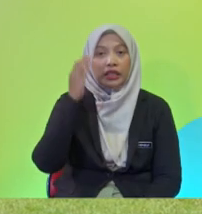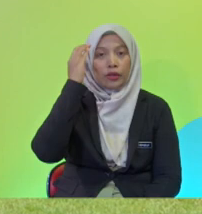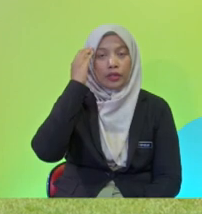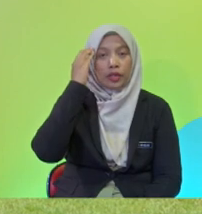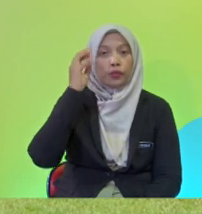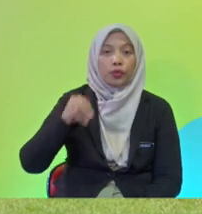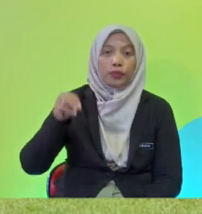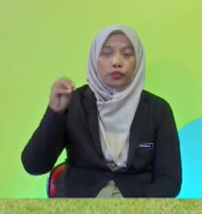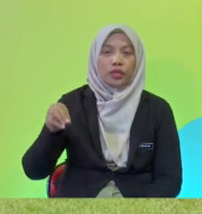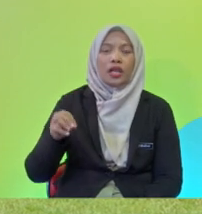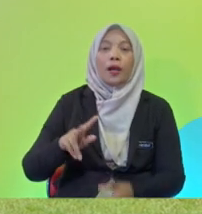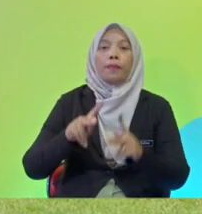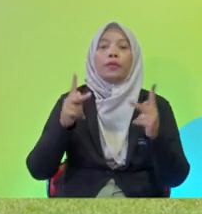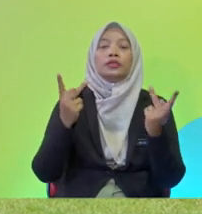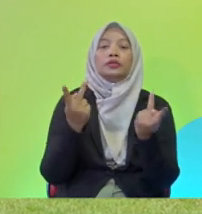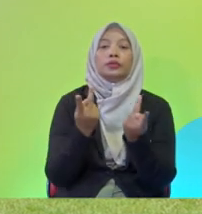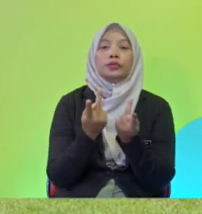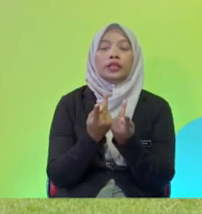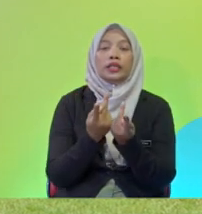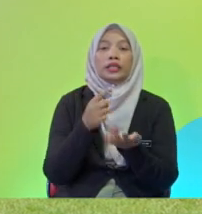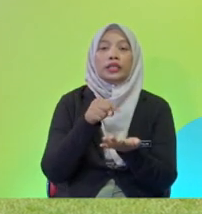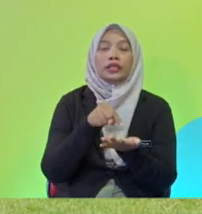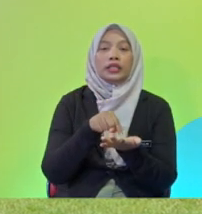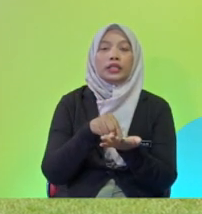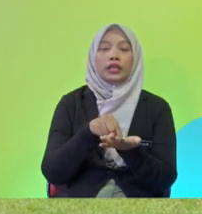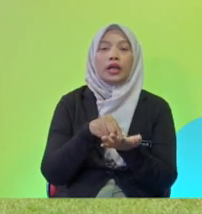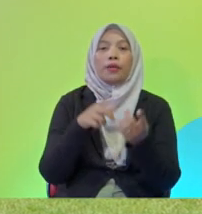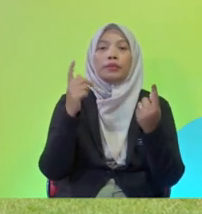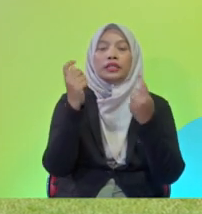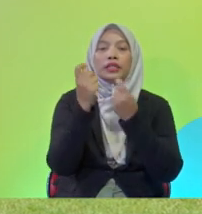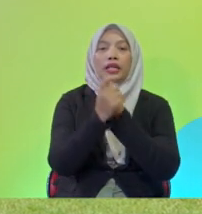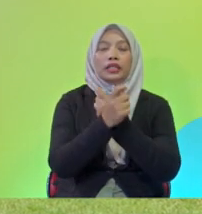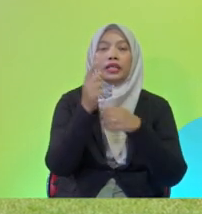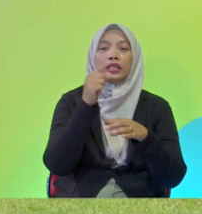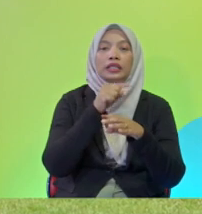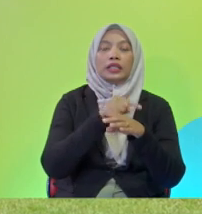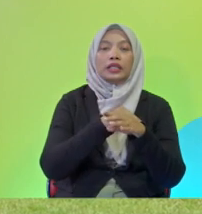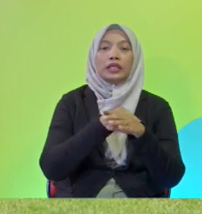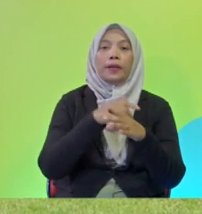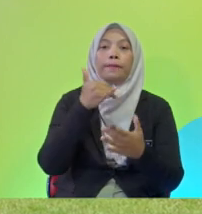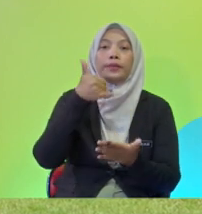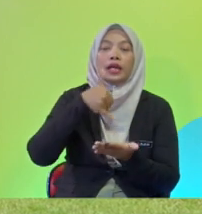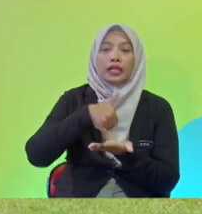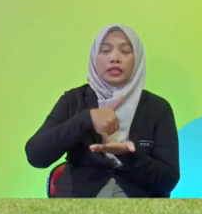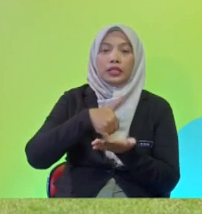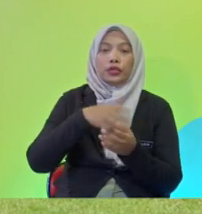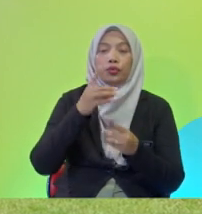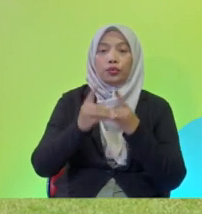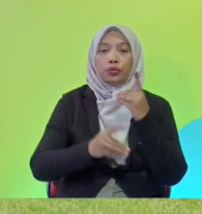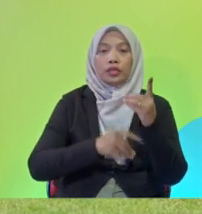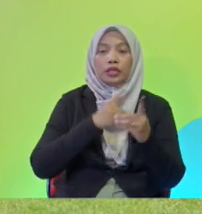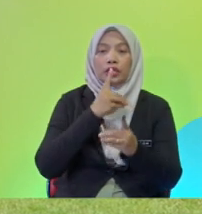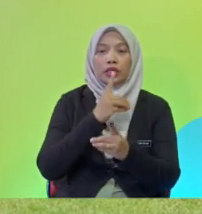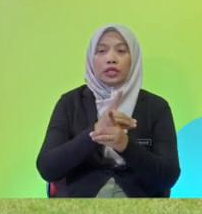Tahukah murid-murid, pasukan Dodgeball Malaysia MDF bertanding di Kejohanan Piala Dunia Dodgeball di